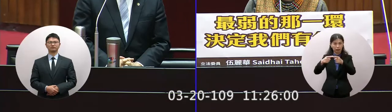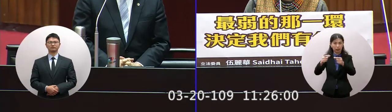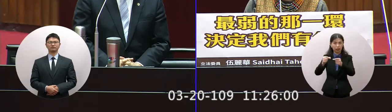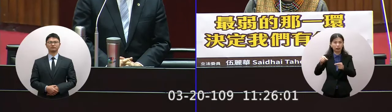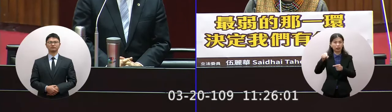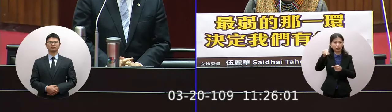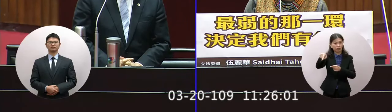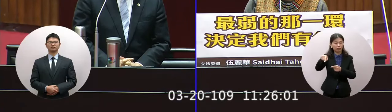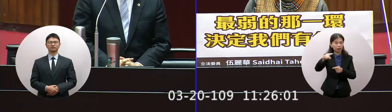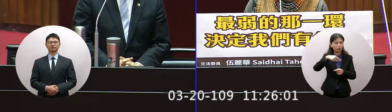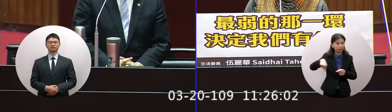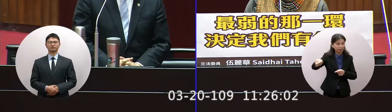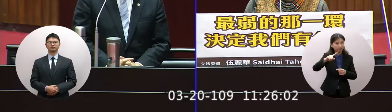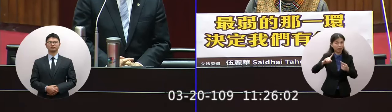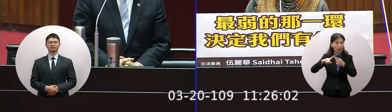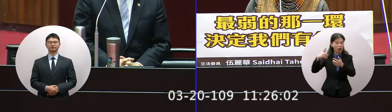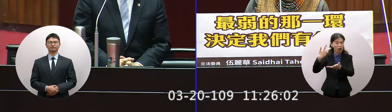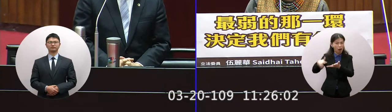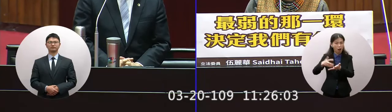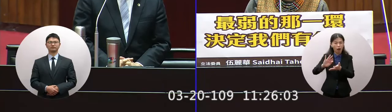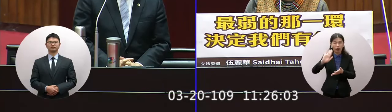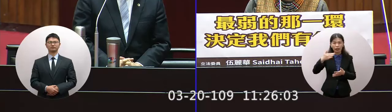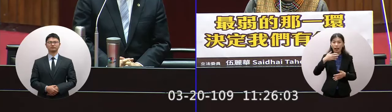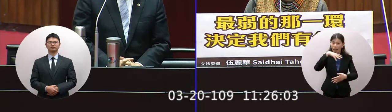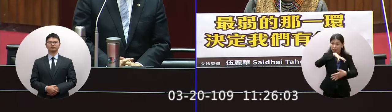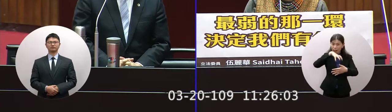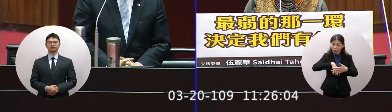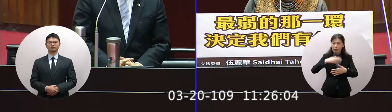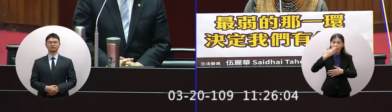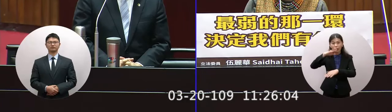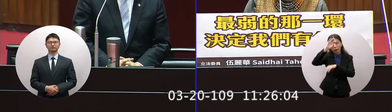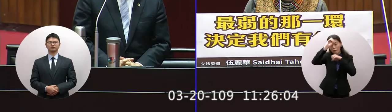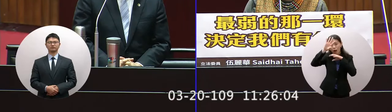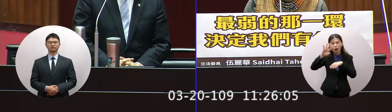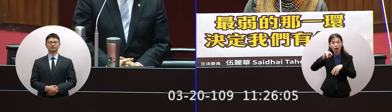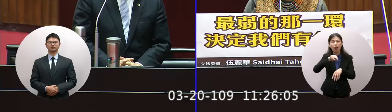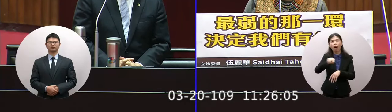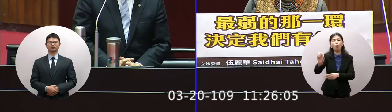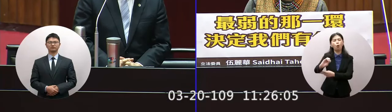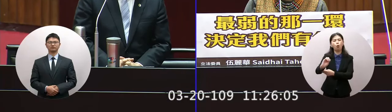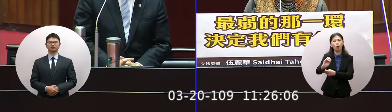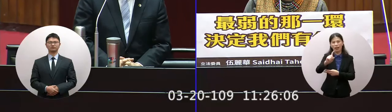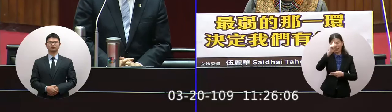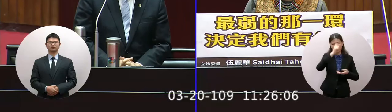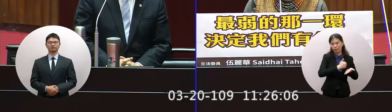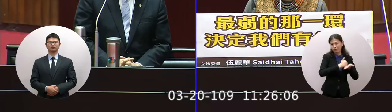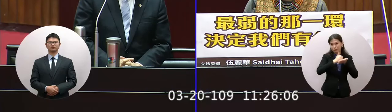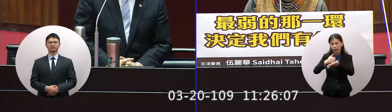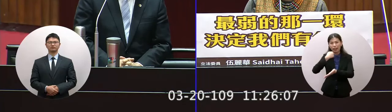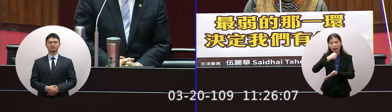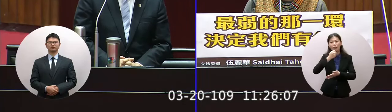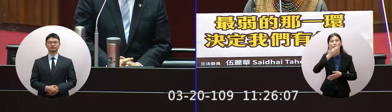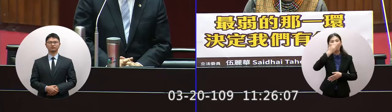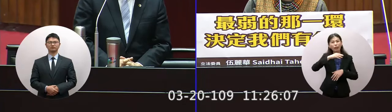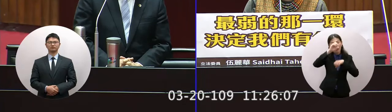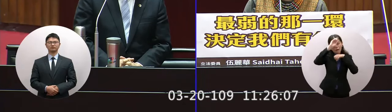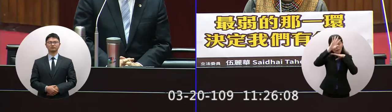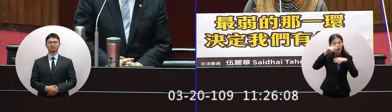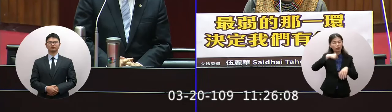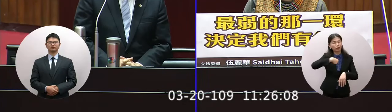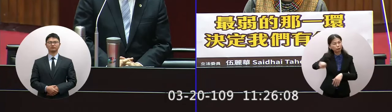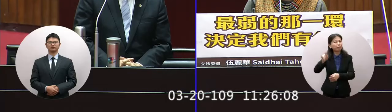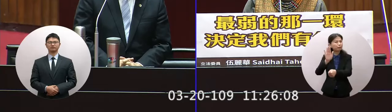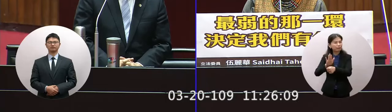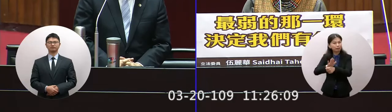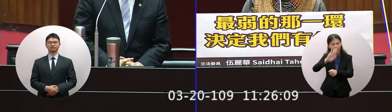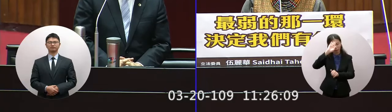不了一个唐凤，希望呢能够邀请我们的唐凤政委到那个地方，能够一个礼拜 IT 大臣来协助